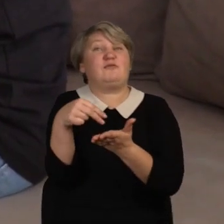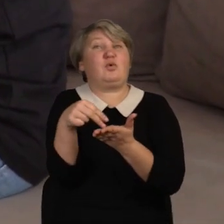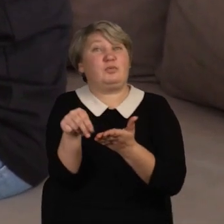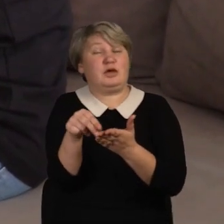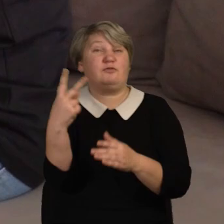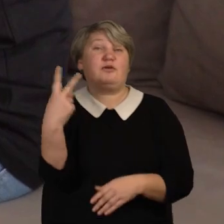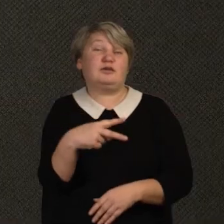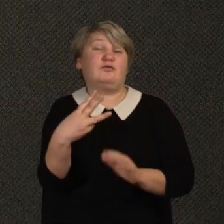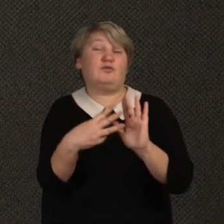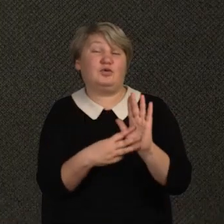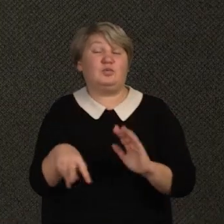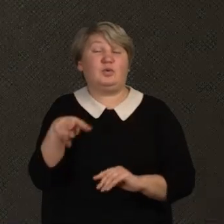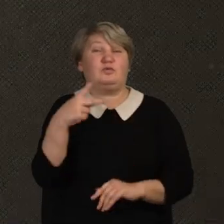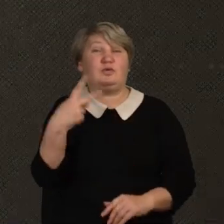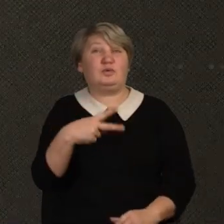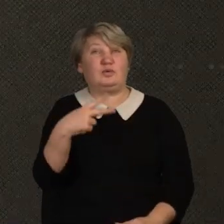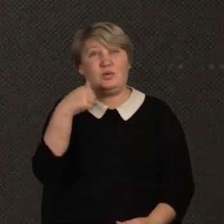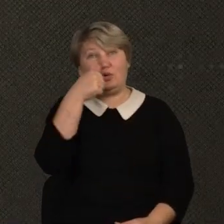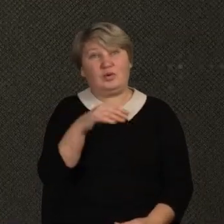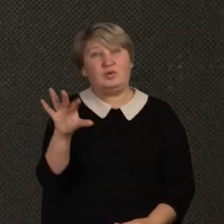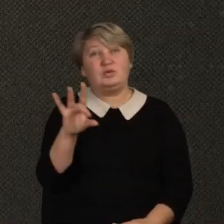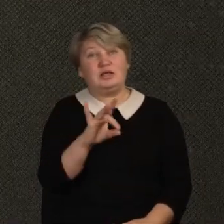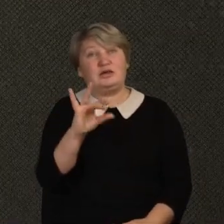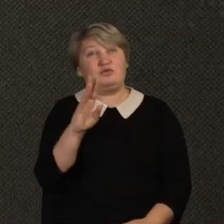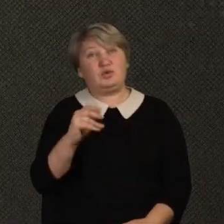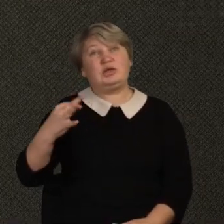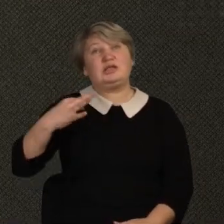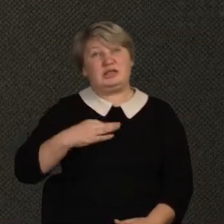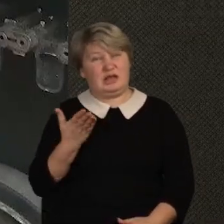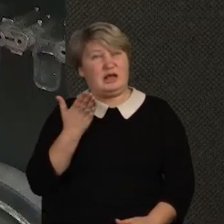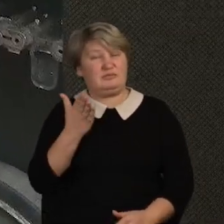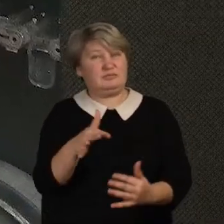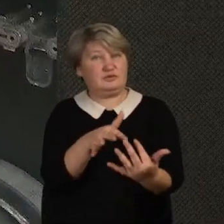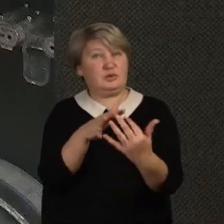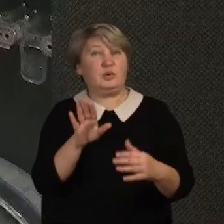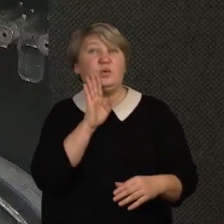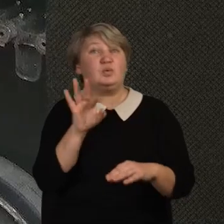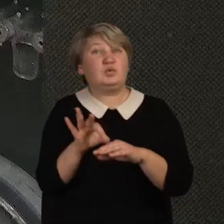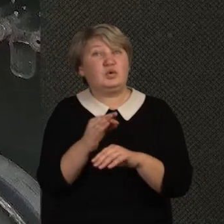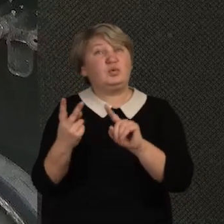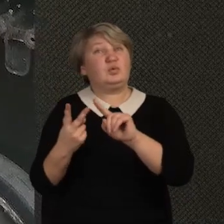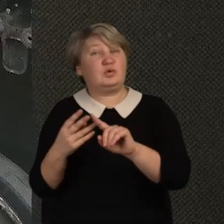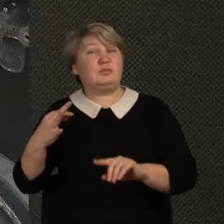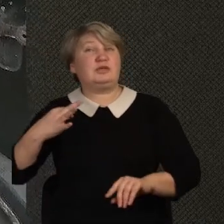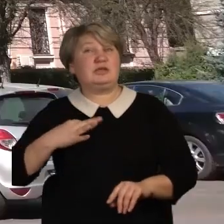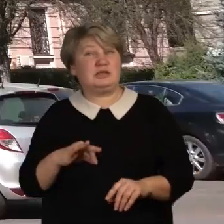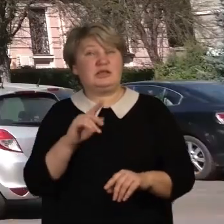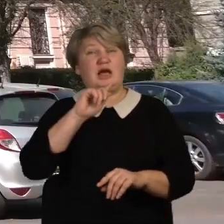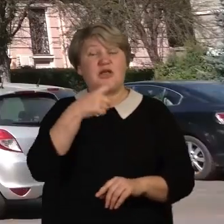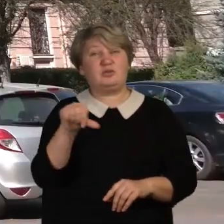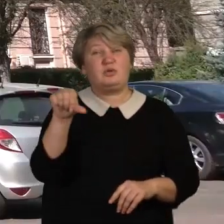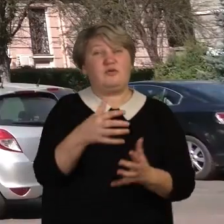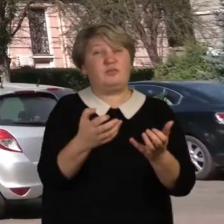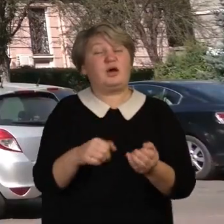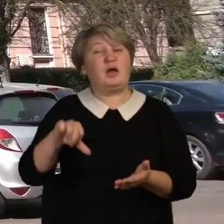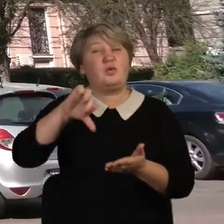лютого 2022 року Руслан Савчук та його син пішли воювати. Його дружина з іншим сином півтора року брала участь у